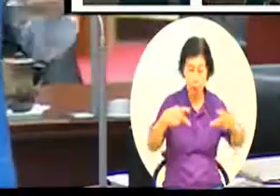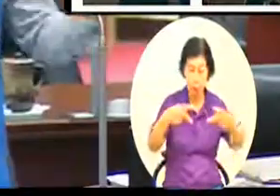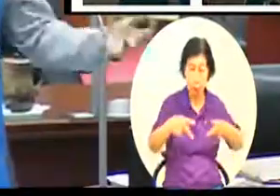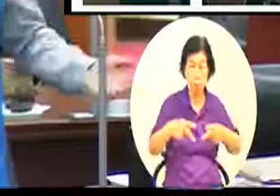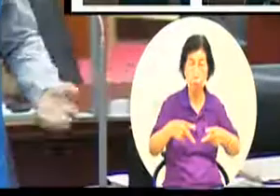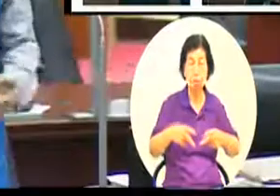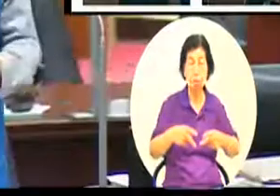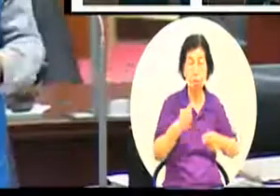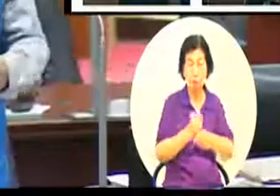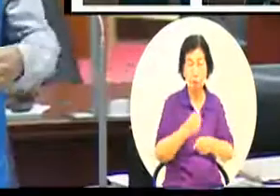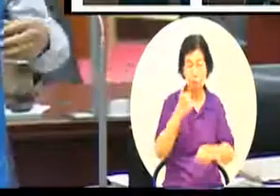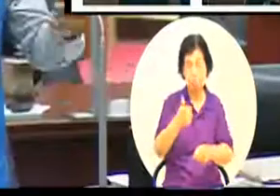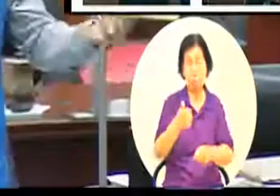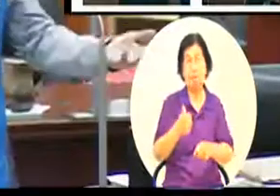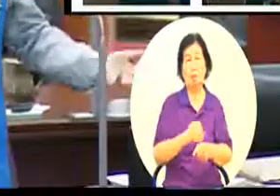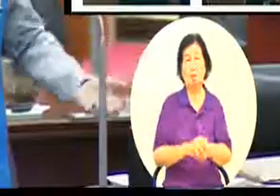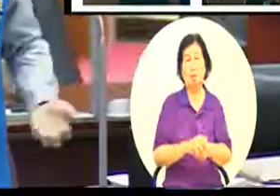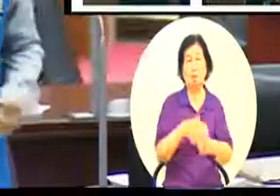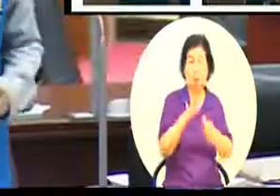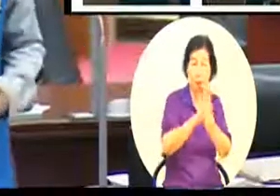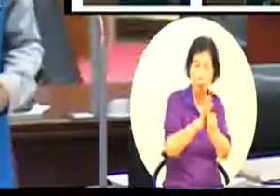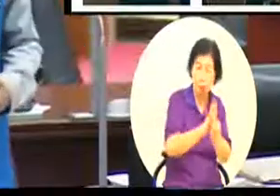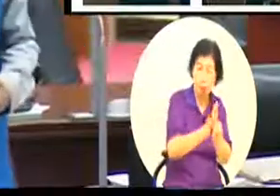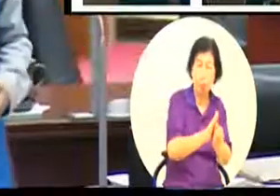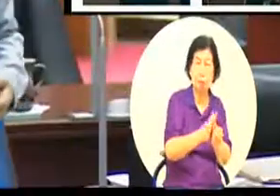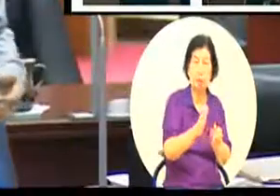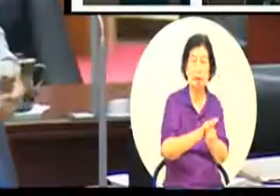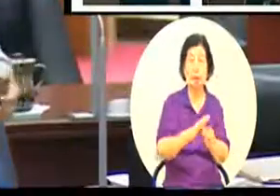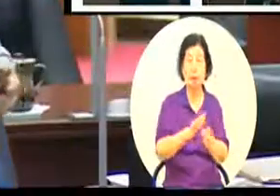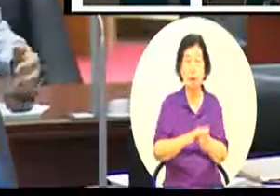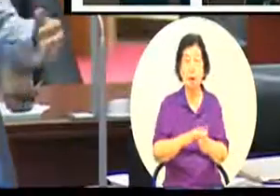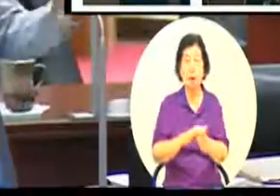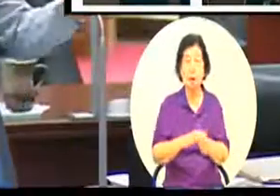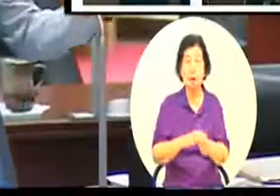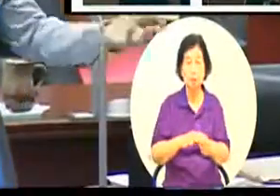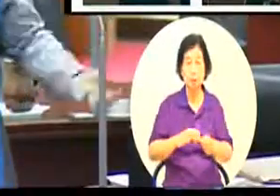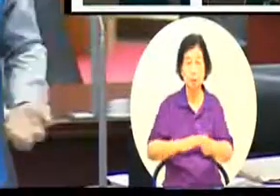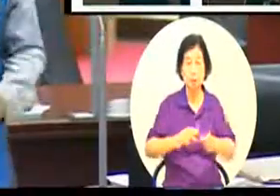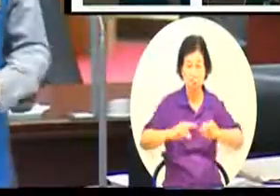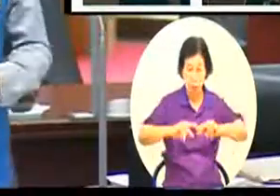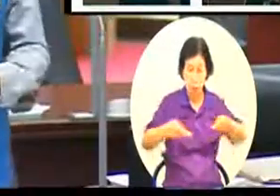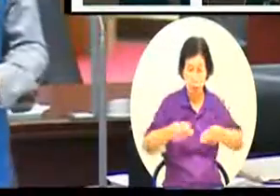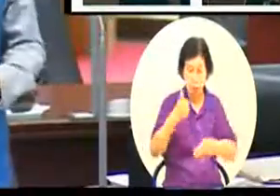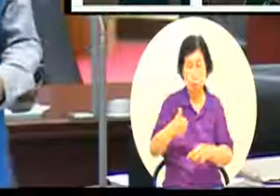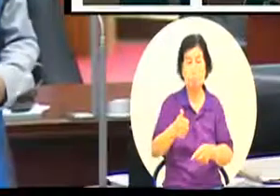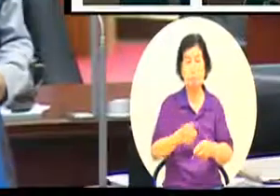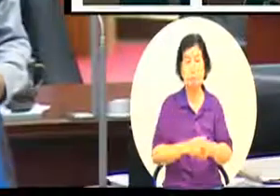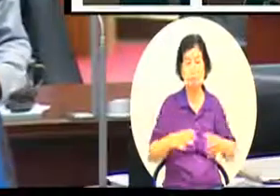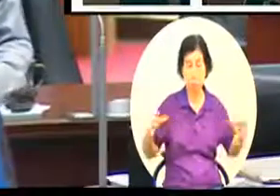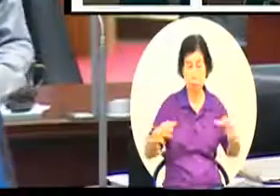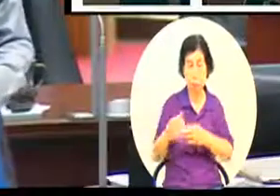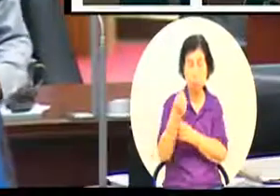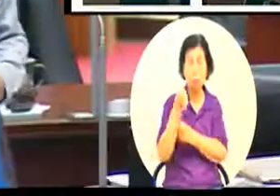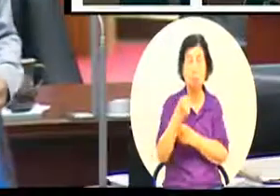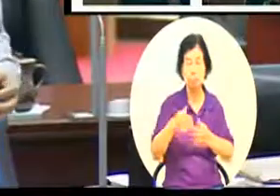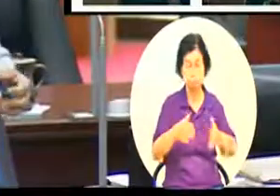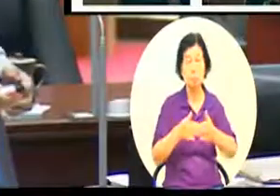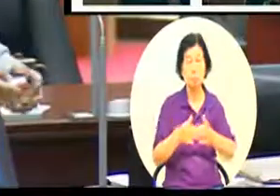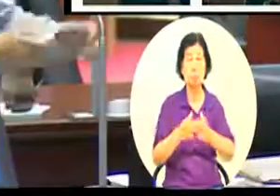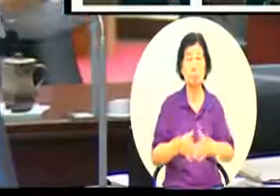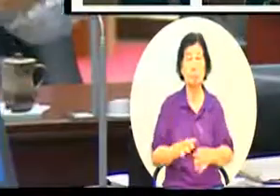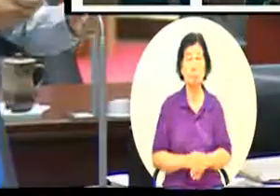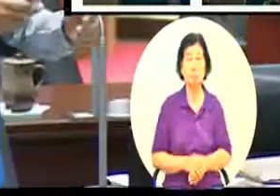加要努力让这个捷运的服务的品质更加好。这是我们大家共同要努力的方向，不是一味的